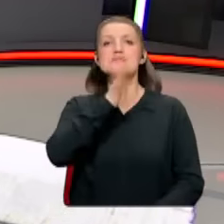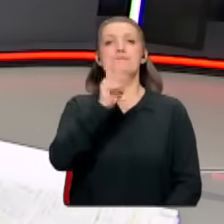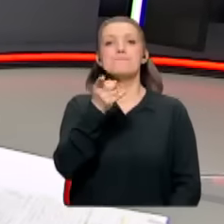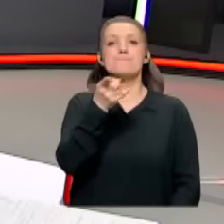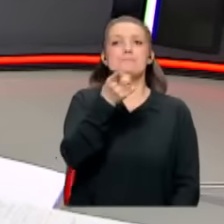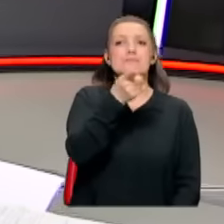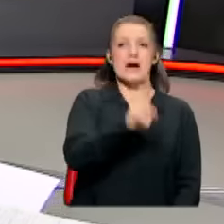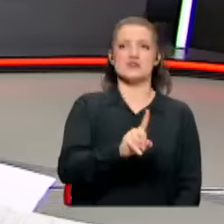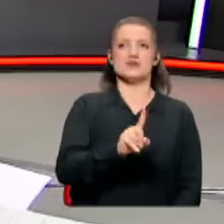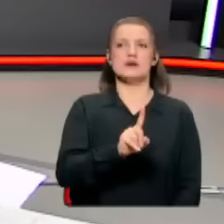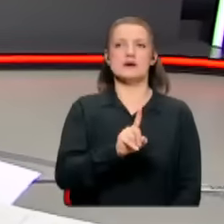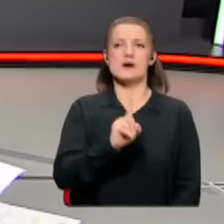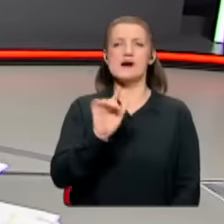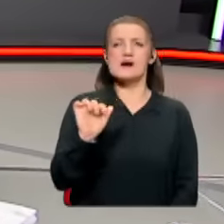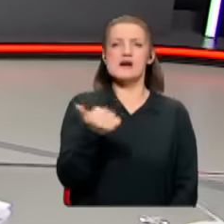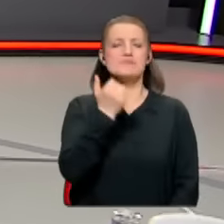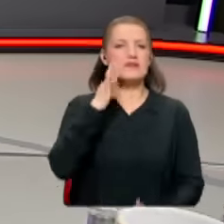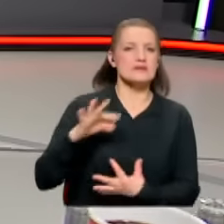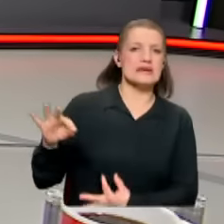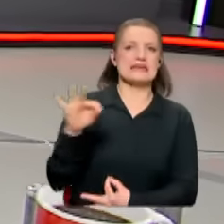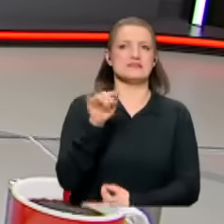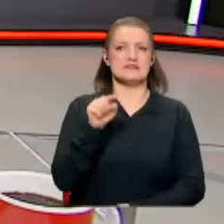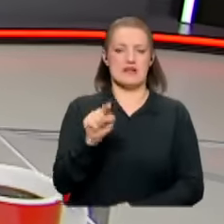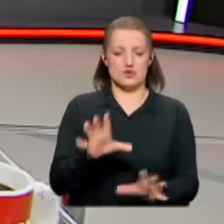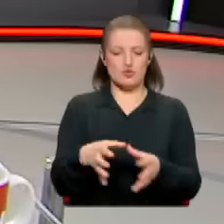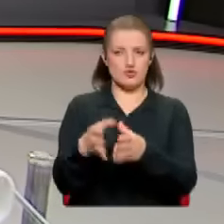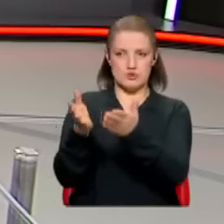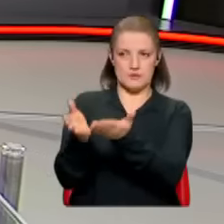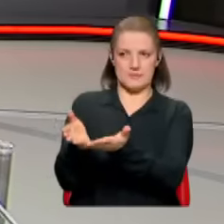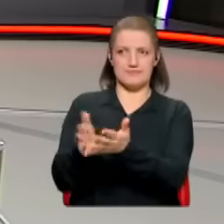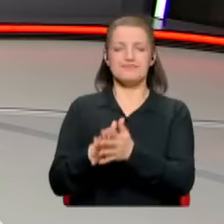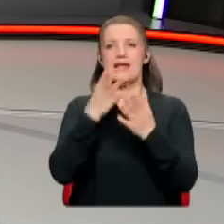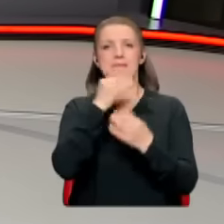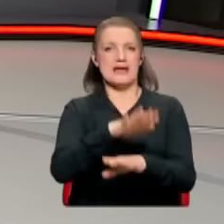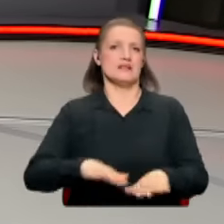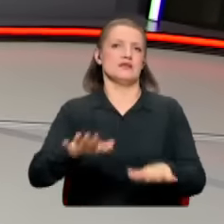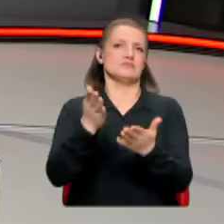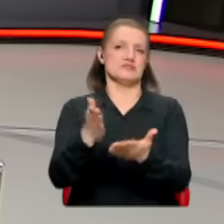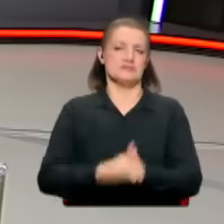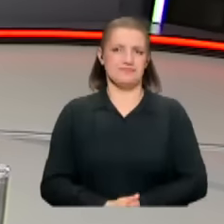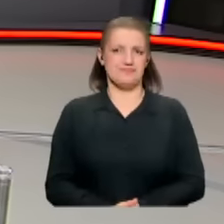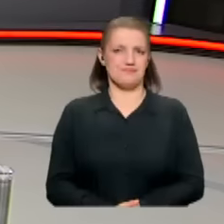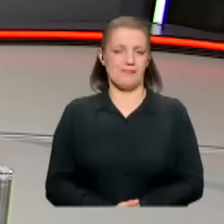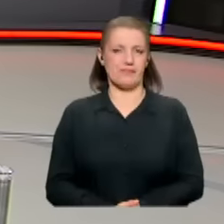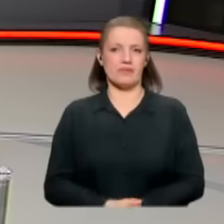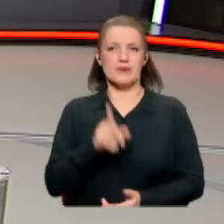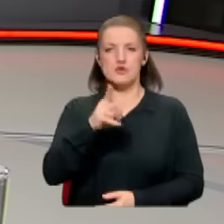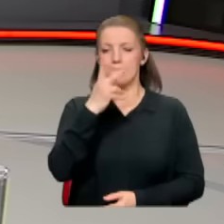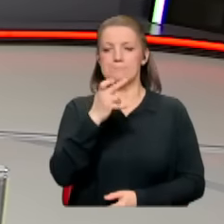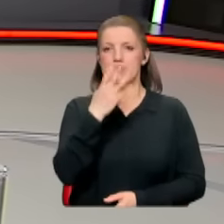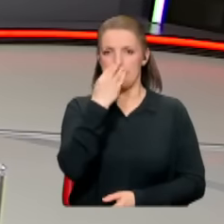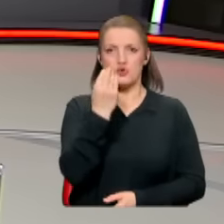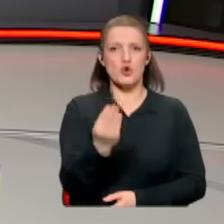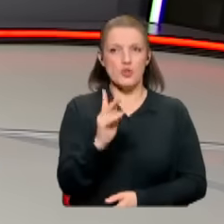başka kıymetli insan grubumuza. Emeklilerimiz. Onlara bir